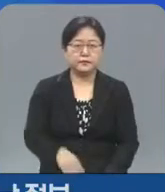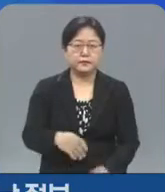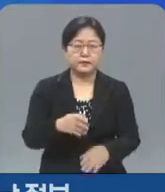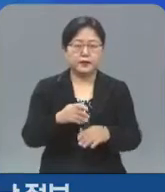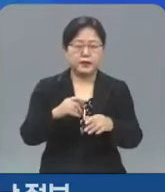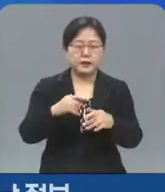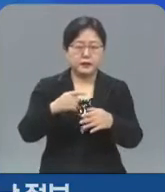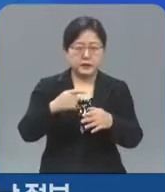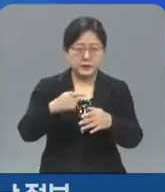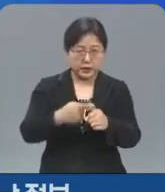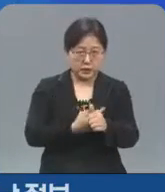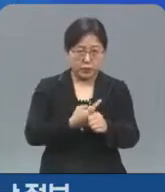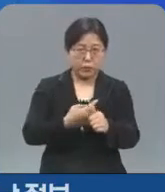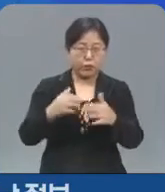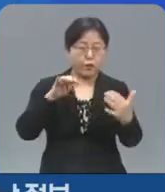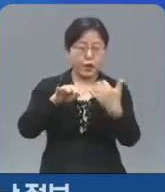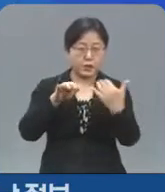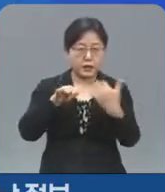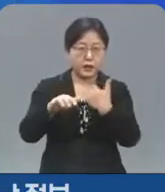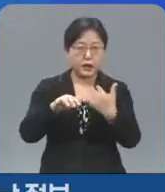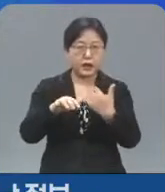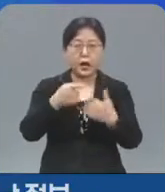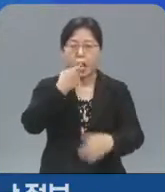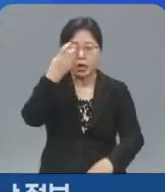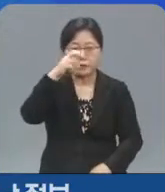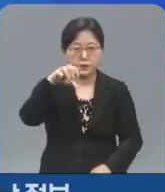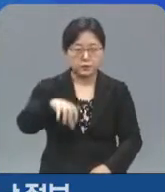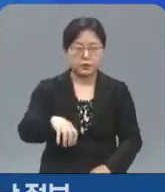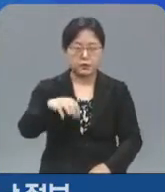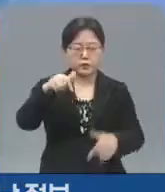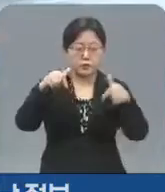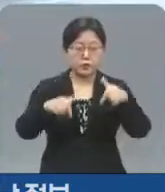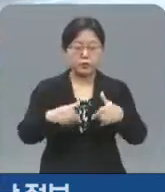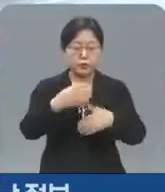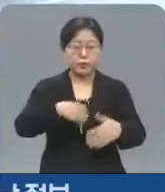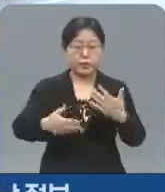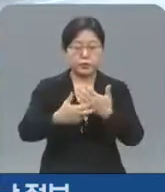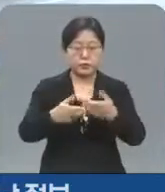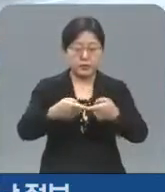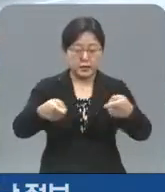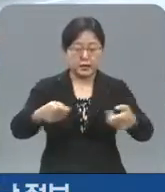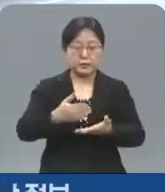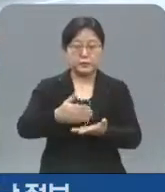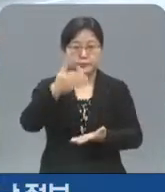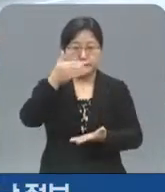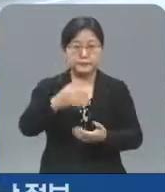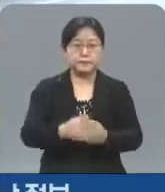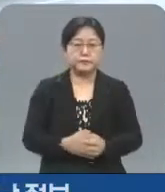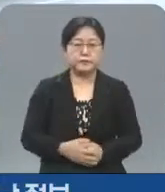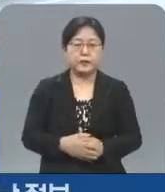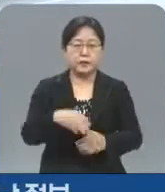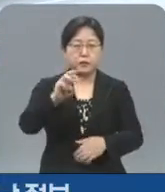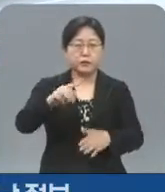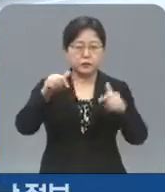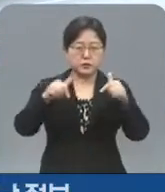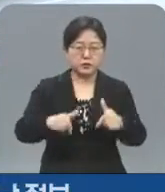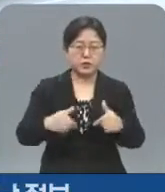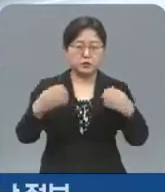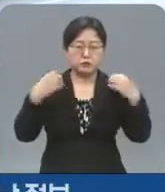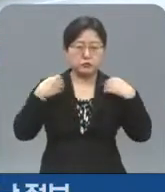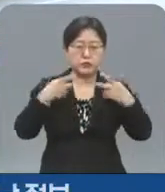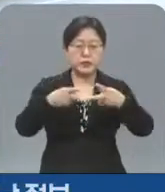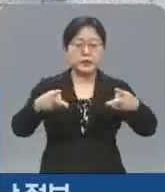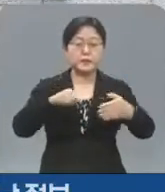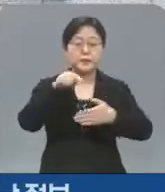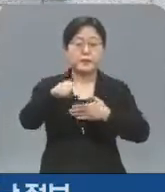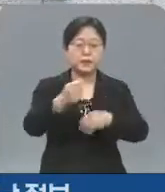자동 환기 시설 등을 갖춘 코로나19 상시 선별 진료소가 광주 서구 보건소 1층에 문을 엽니다. 광주 서구는 구청